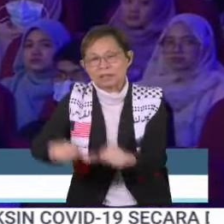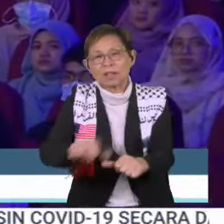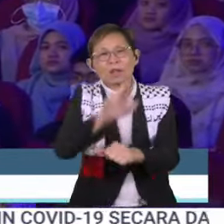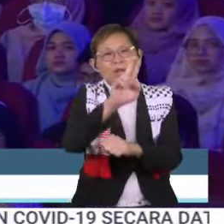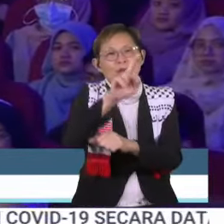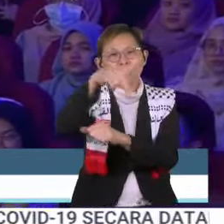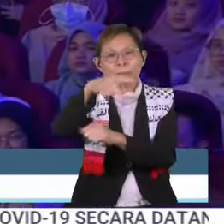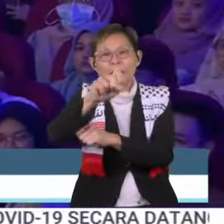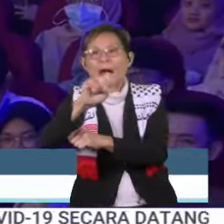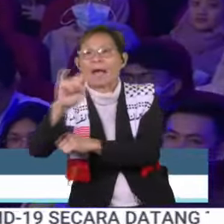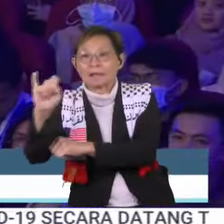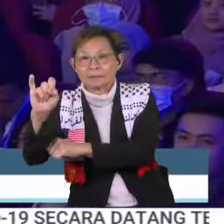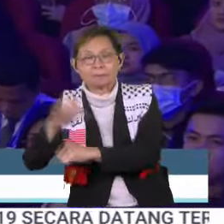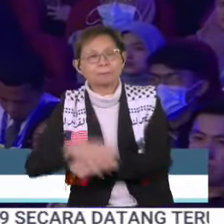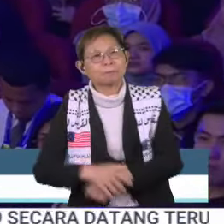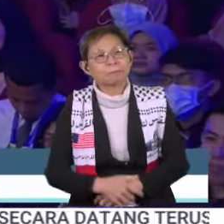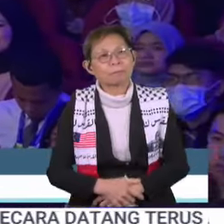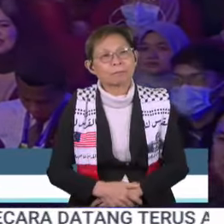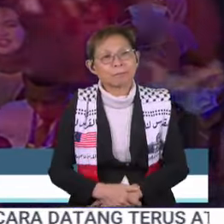Universiti Pendidikan Sultan Idris UPSI.